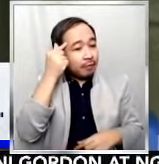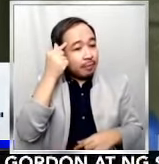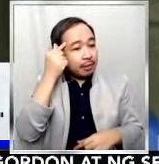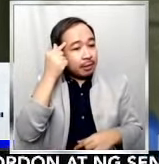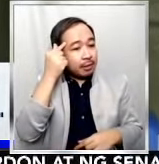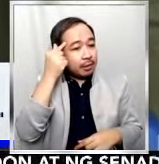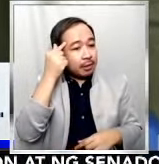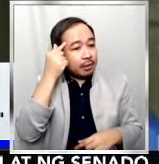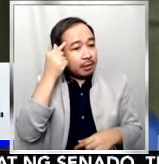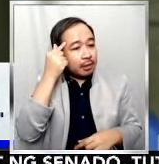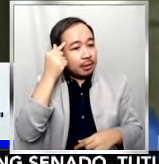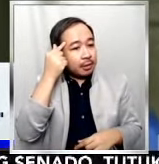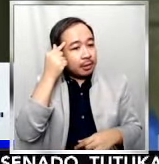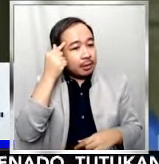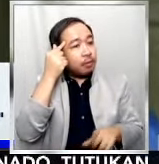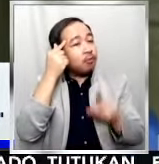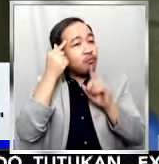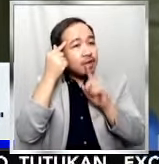to be done by you,